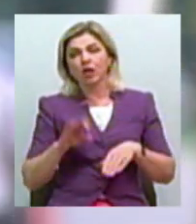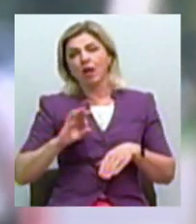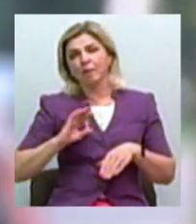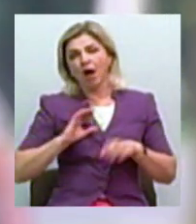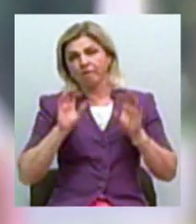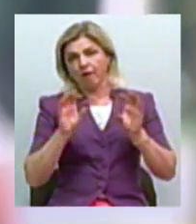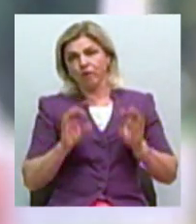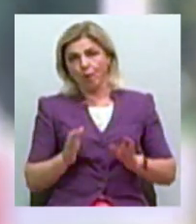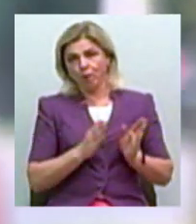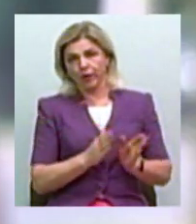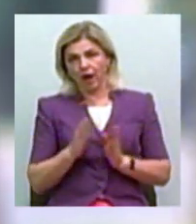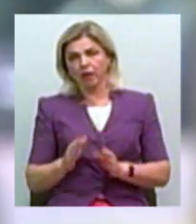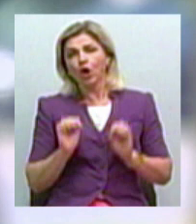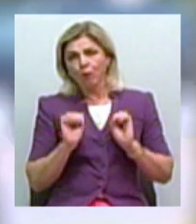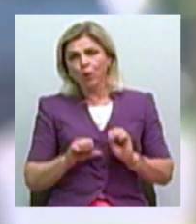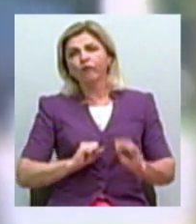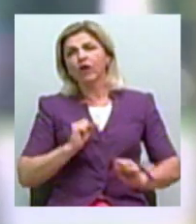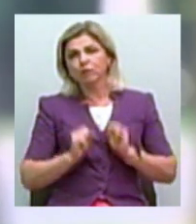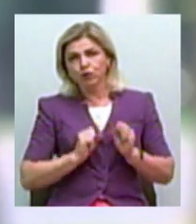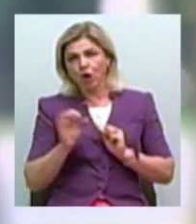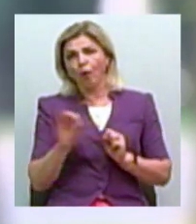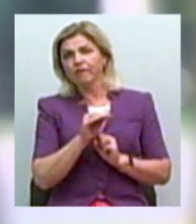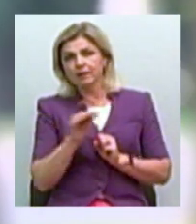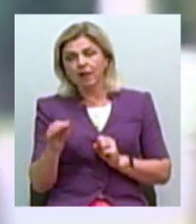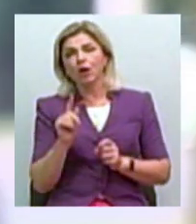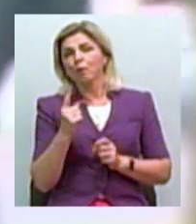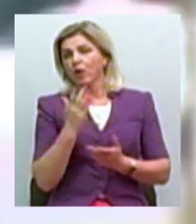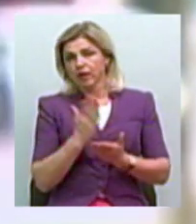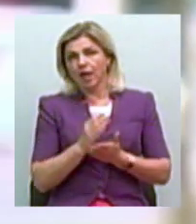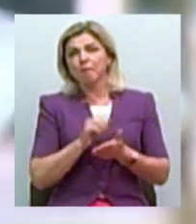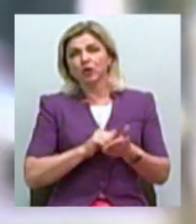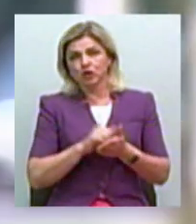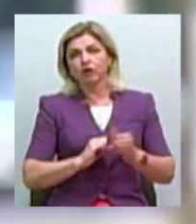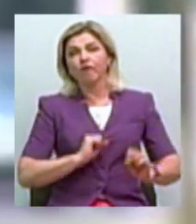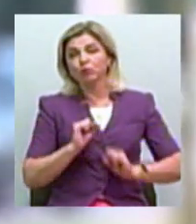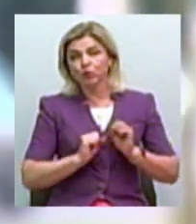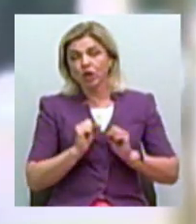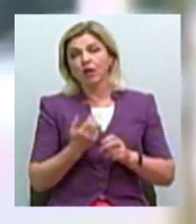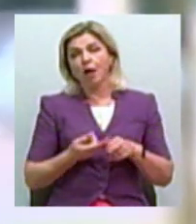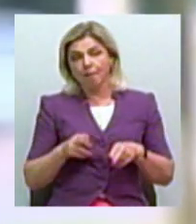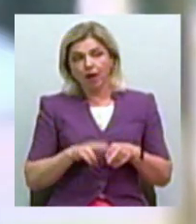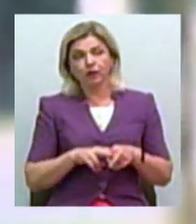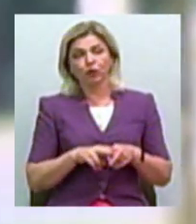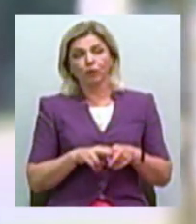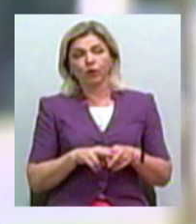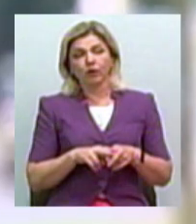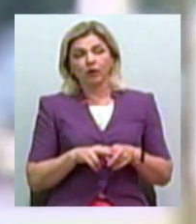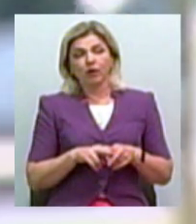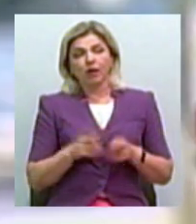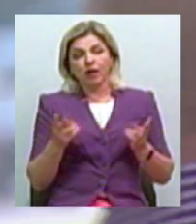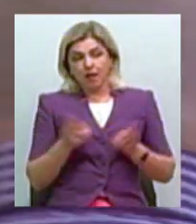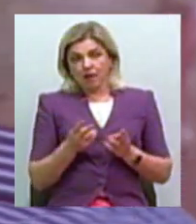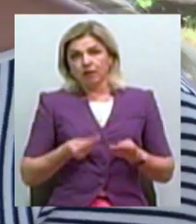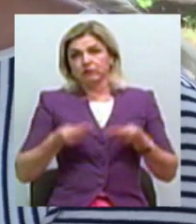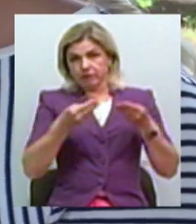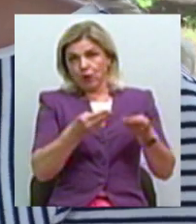Возмущатися можна спеціально, можна дійсно, тому що є причини возмущення. Поэтому, ну, будут какие-то конкретные документы, мы с ними